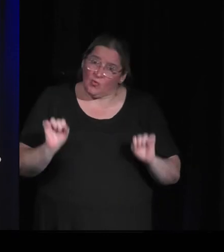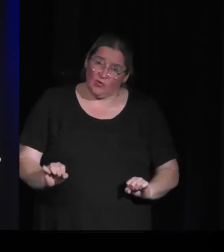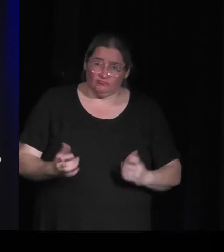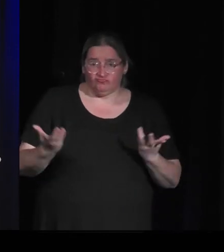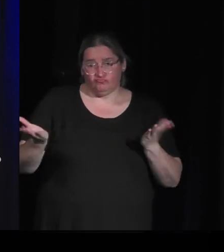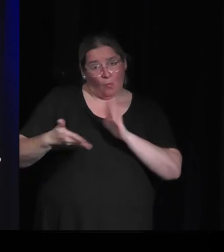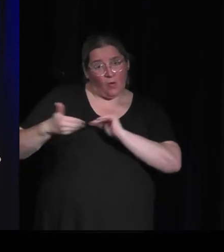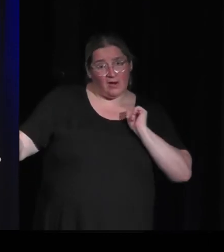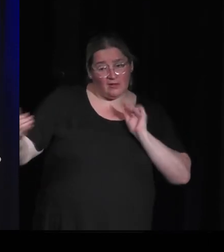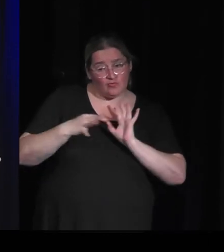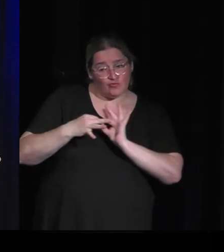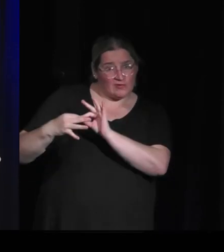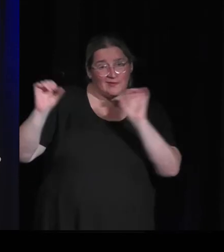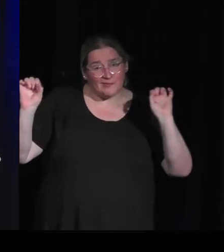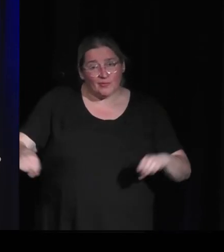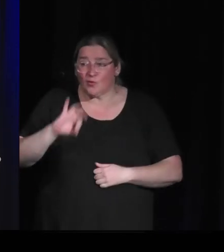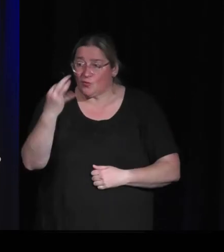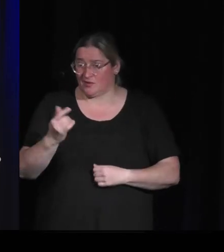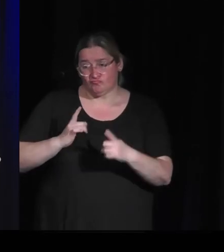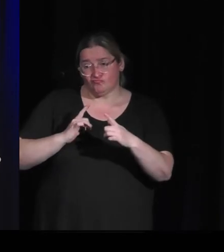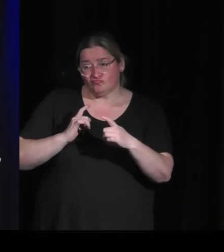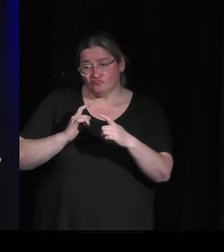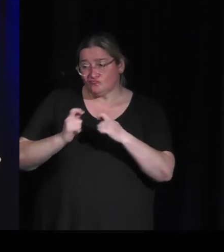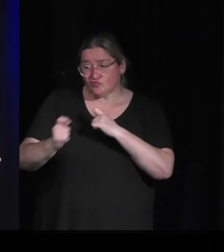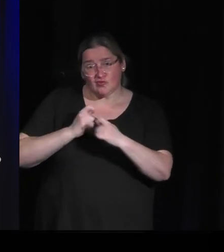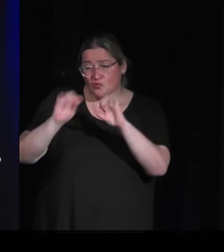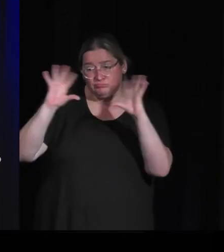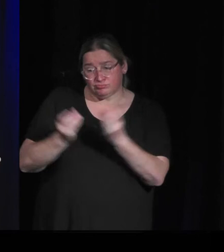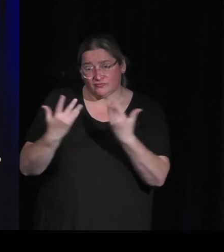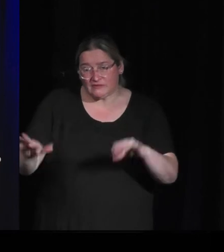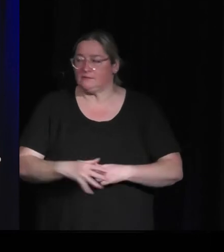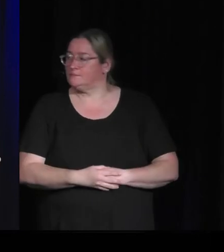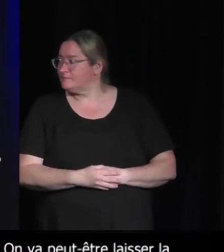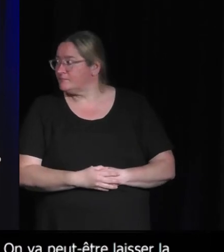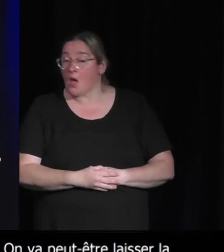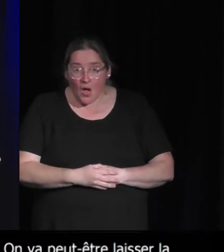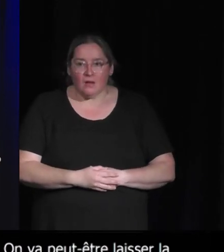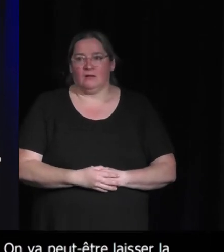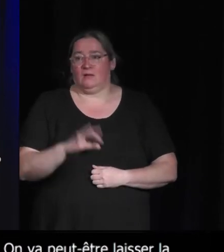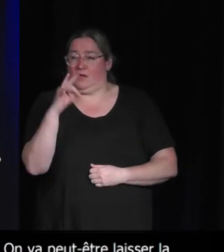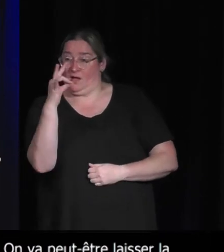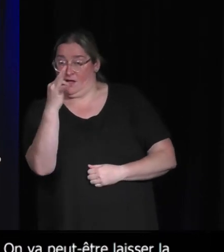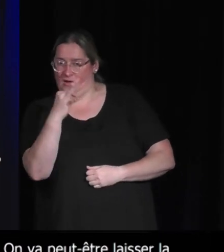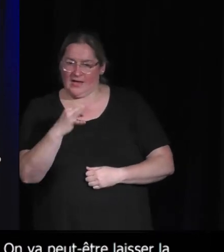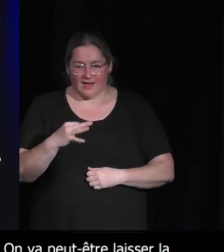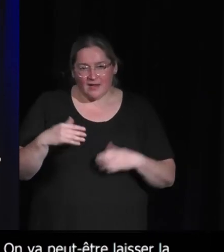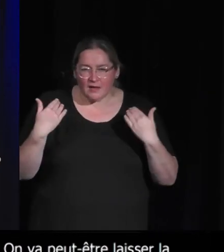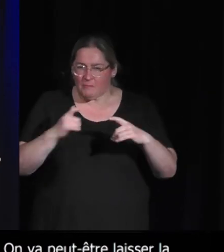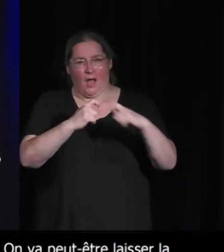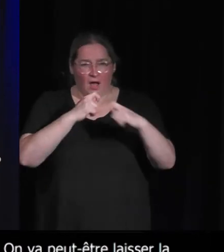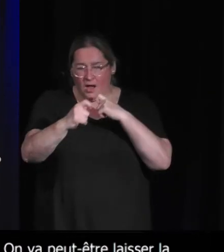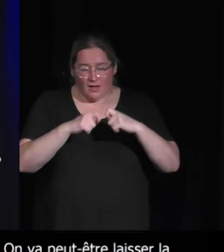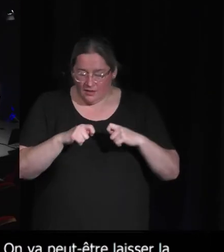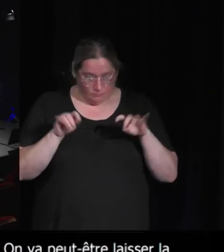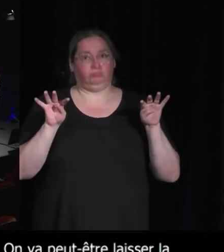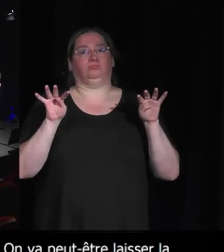laisser la suite. Je pense qu'on a fait le tour. On a commencé en fanfare et du coup, ils sont peut-être abasourdis encore. N'hésitez pas, dans ce